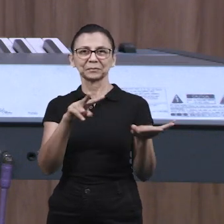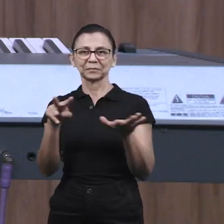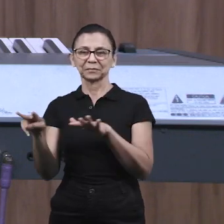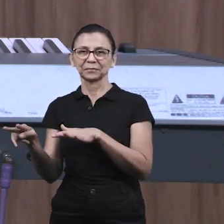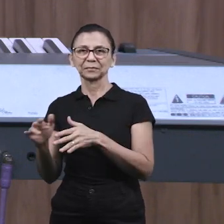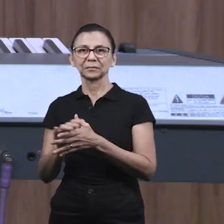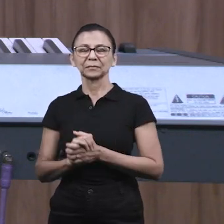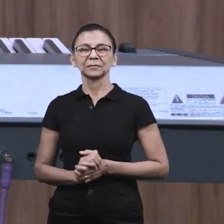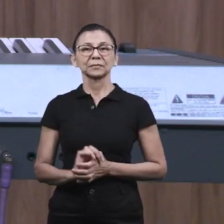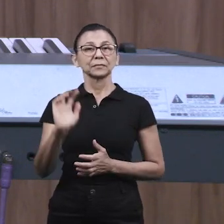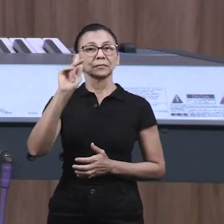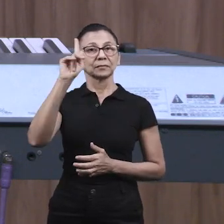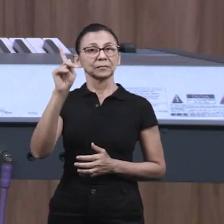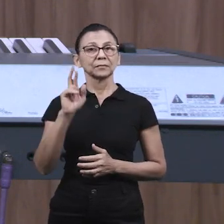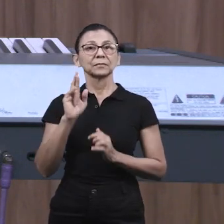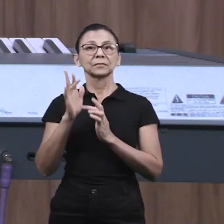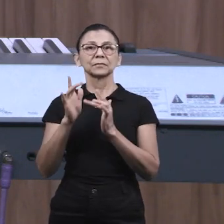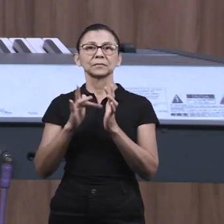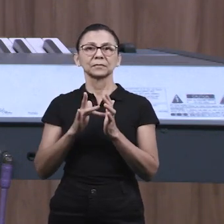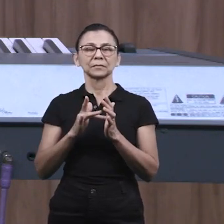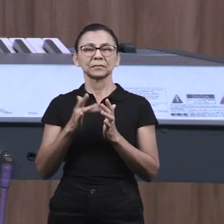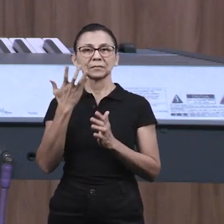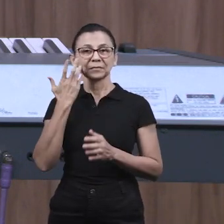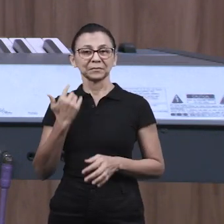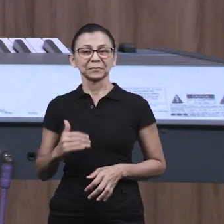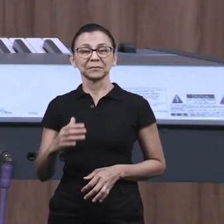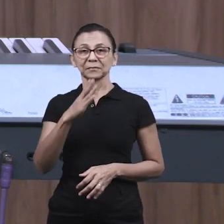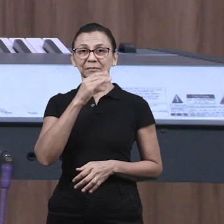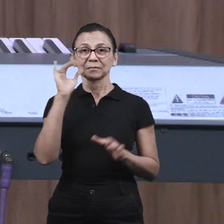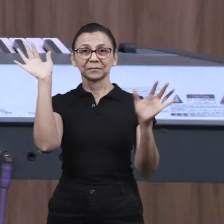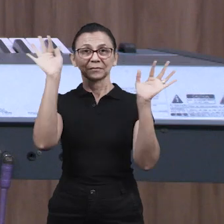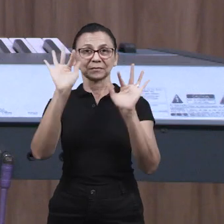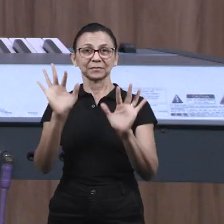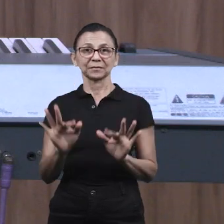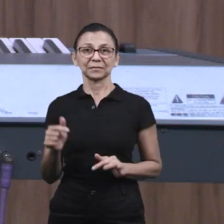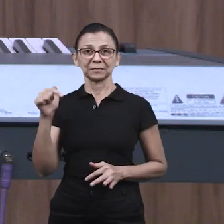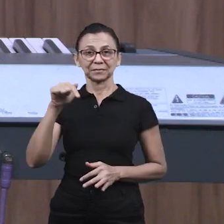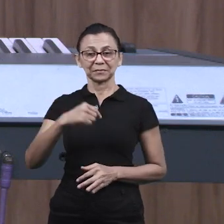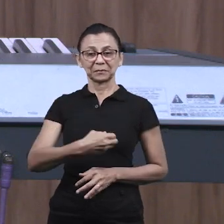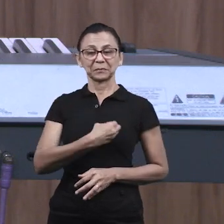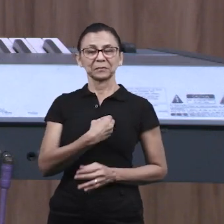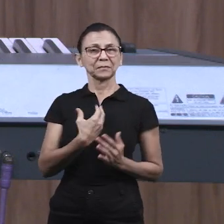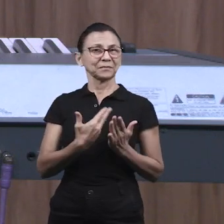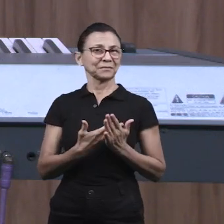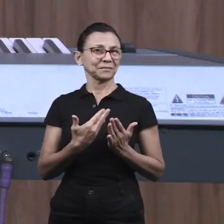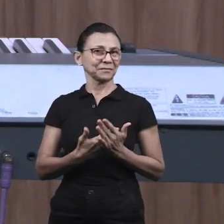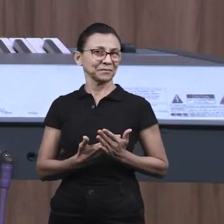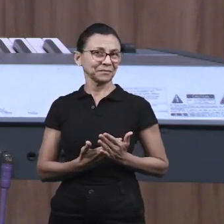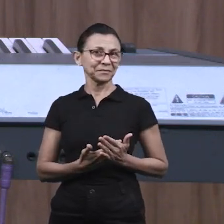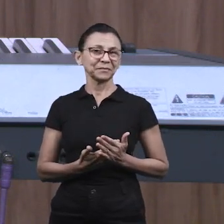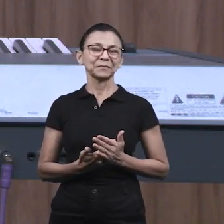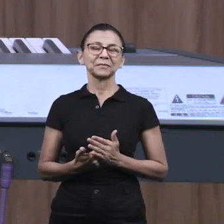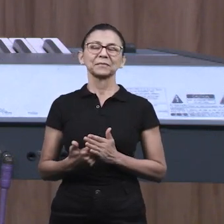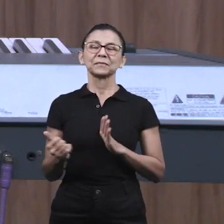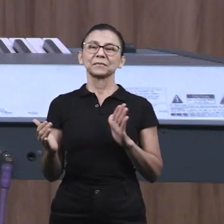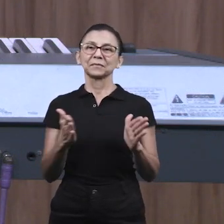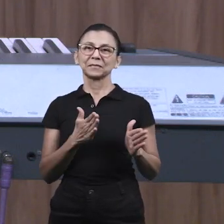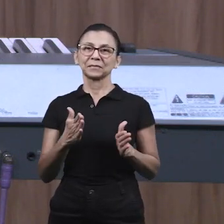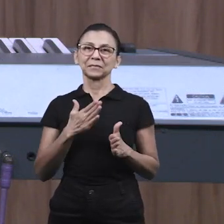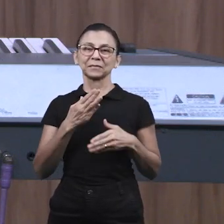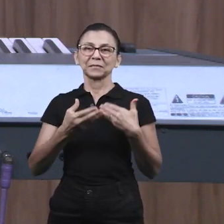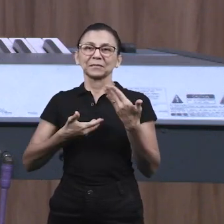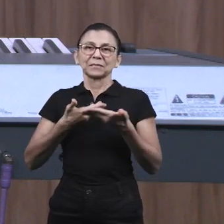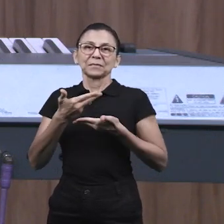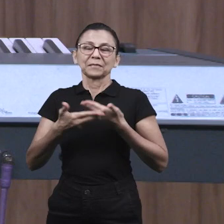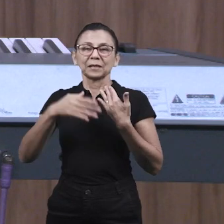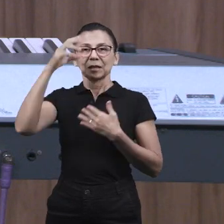Seigneur, les enfants adolescents, nous sommes heureux pour être ici, encore en étude dans un temps que nous sommes en train de donner